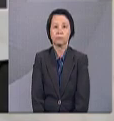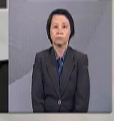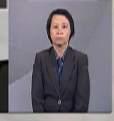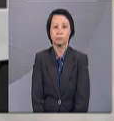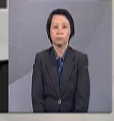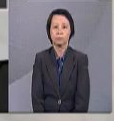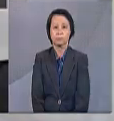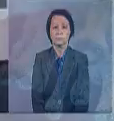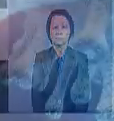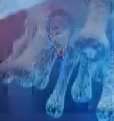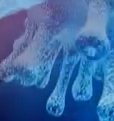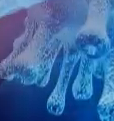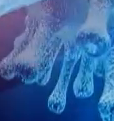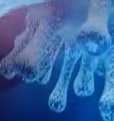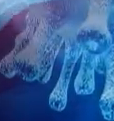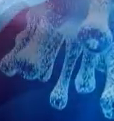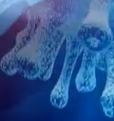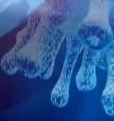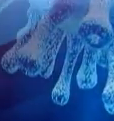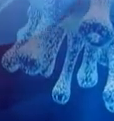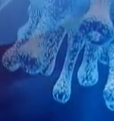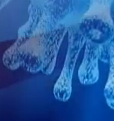ngasih kereta betina